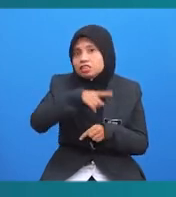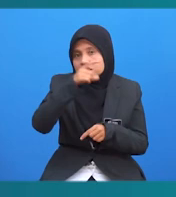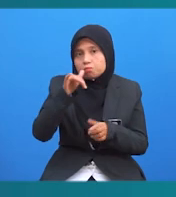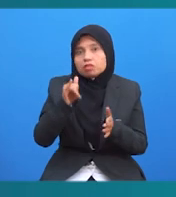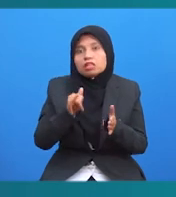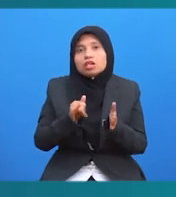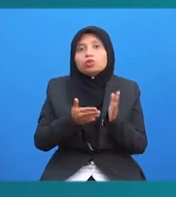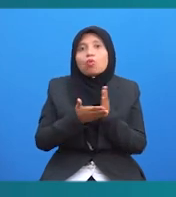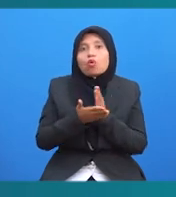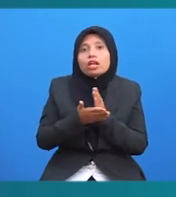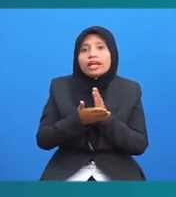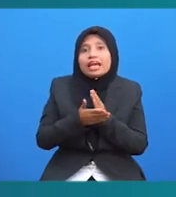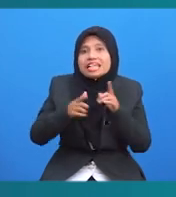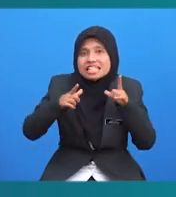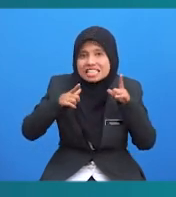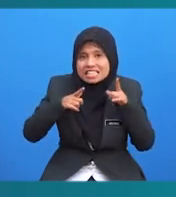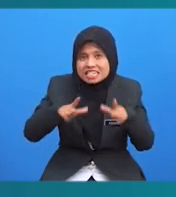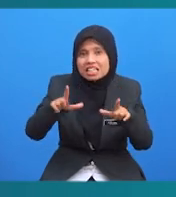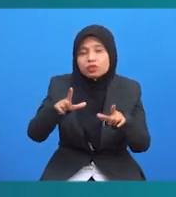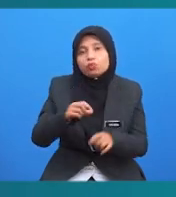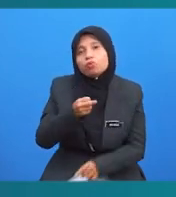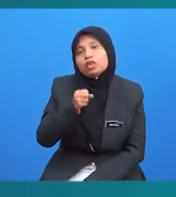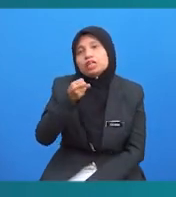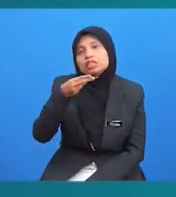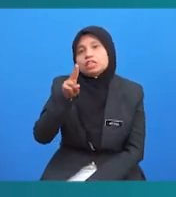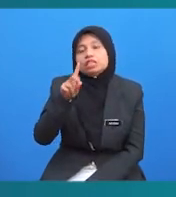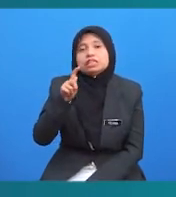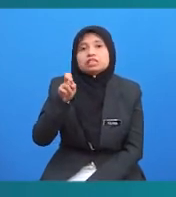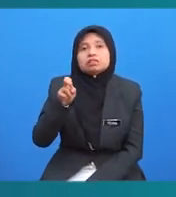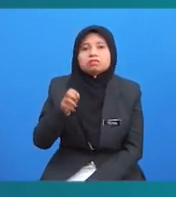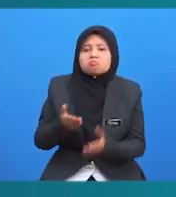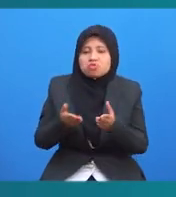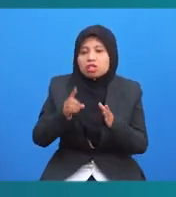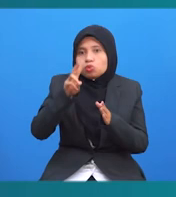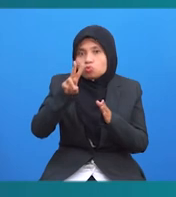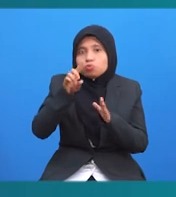disebabkan oleh kelajuan shutter speed yang rendah pada kadar 2 saat.